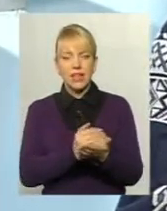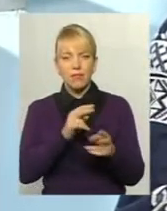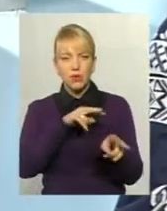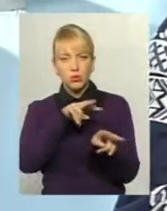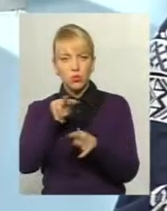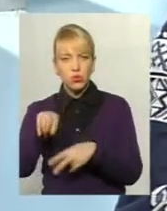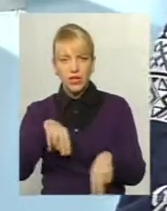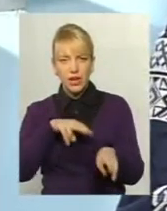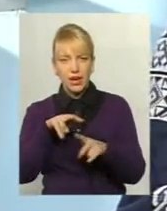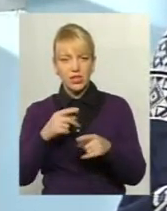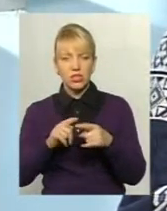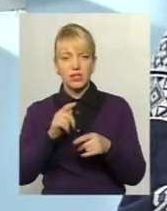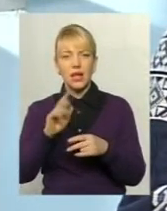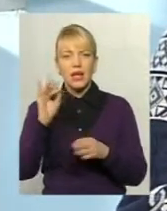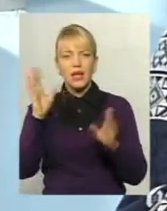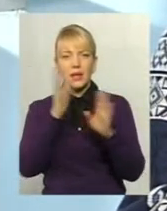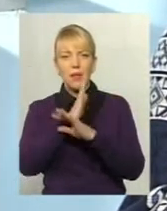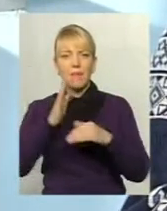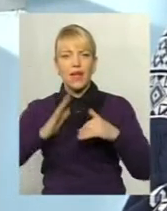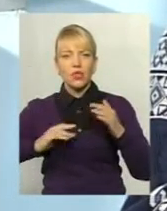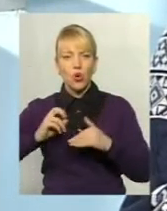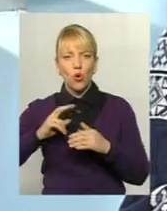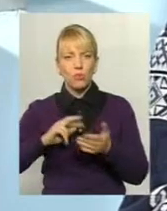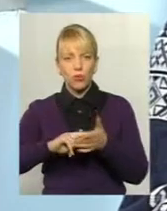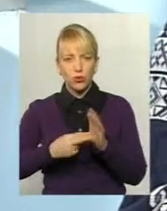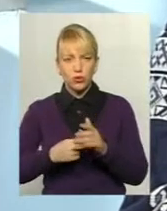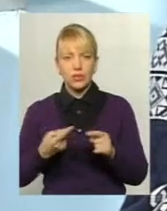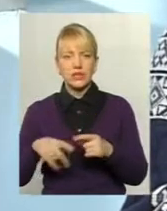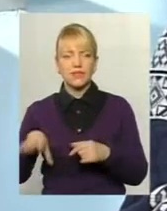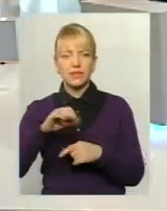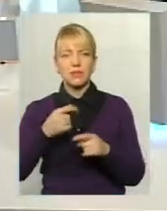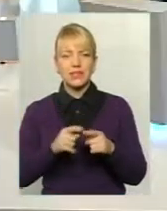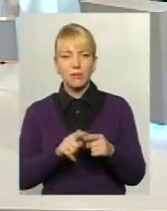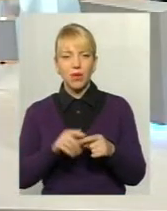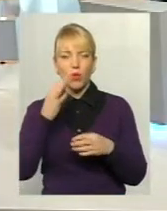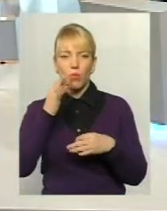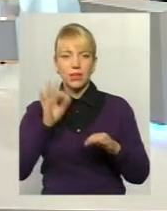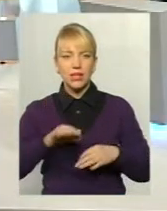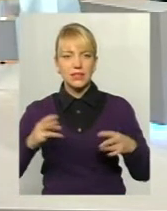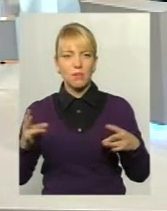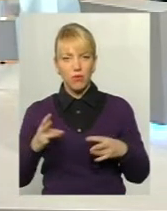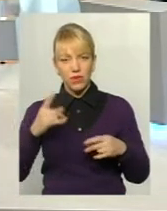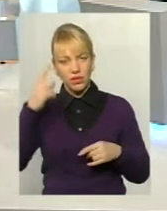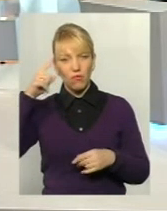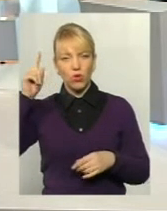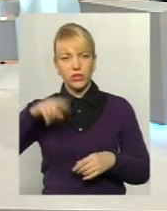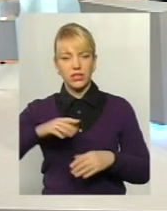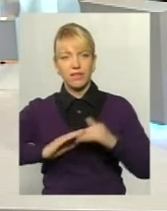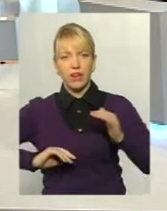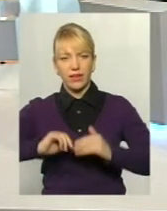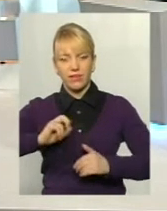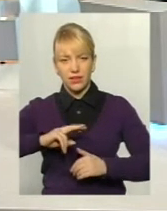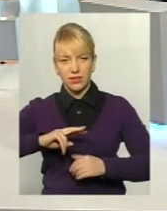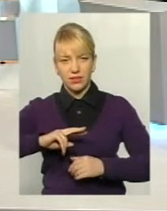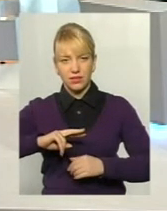вести дійсно точне землеробство. Усіма цими компетенціями повинен володіти